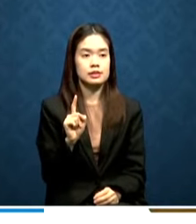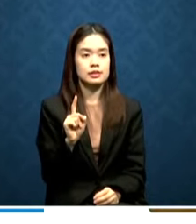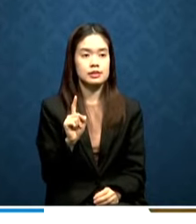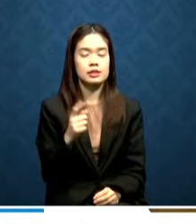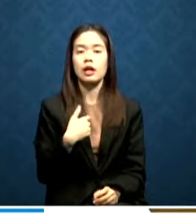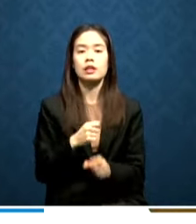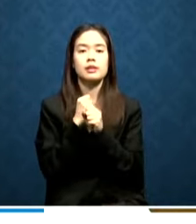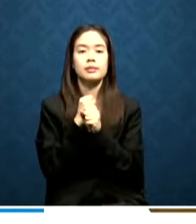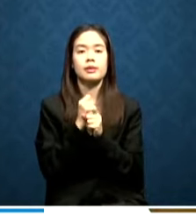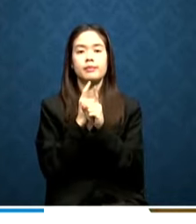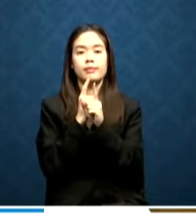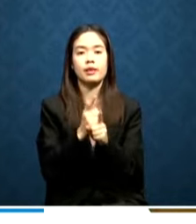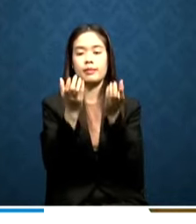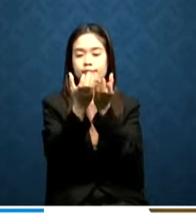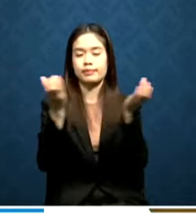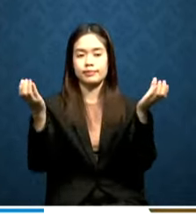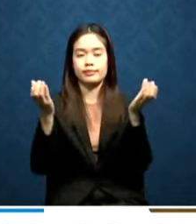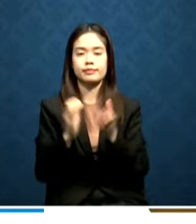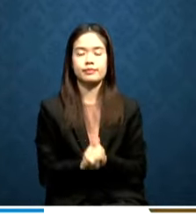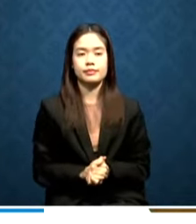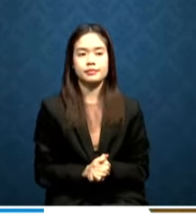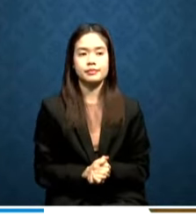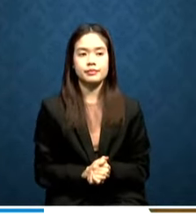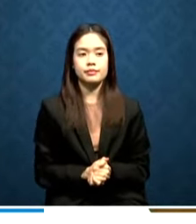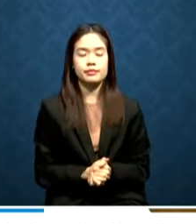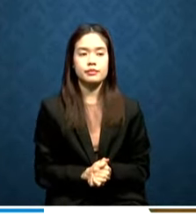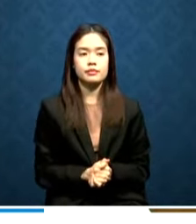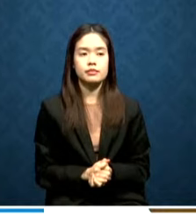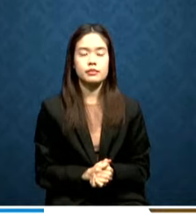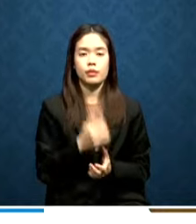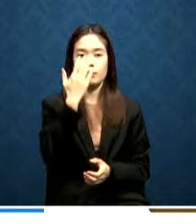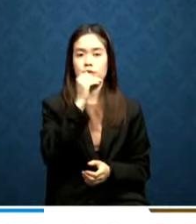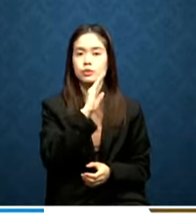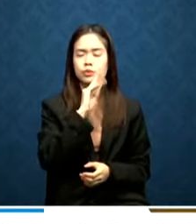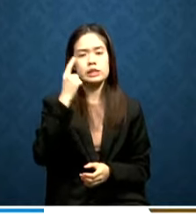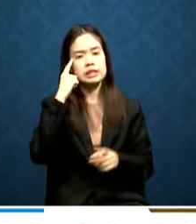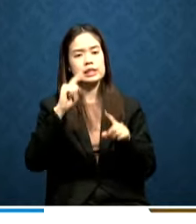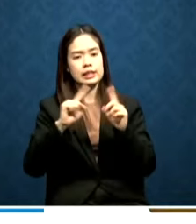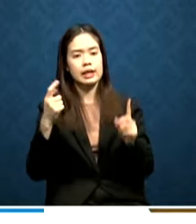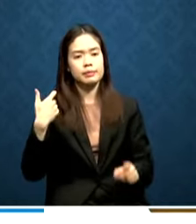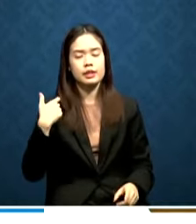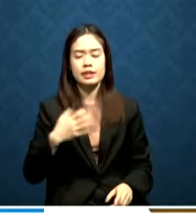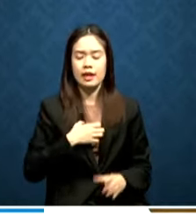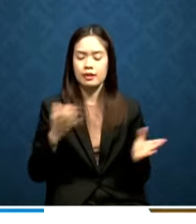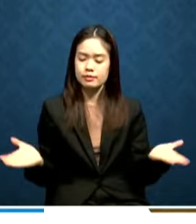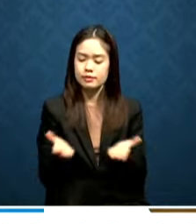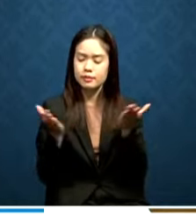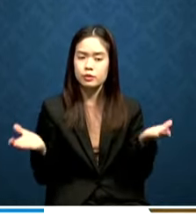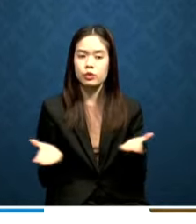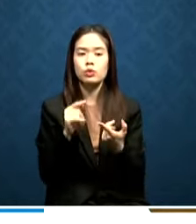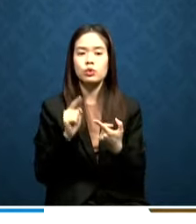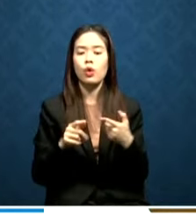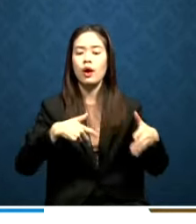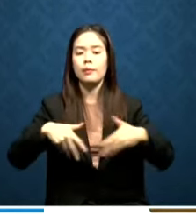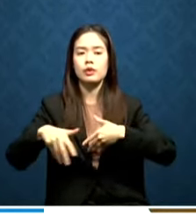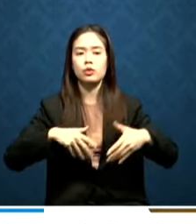รจะยืนตามนั้นแล้วก็จะได้ไม่ต้องกังวลเพราะตอนหลังมีคลื่นบอกว่ามีความเห็นไม่เห็นด้วยแล้วจะไปรณรงค์ให้คนไม่ออกมาใช้สิทธิ์ซึ่งมัน